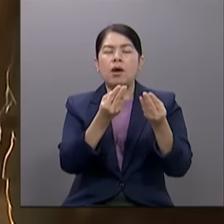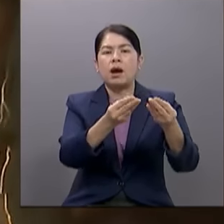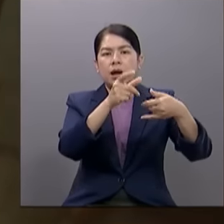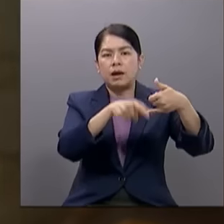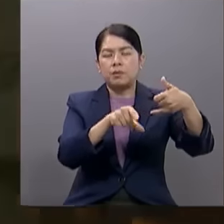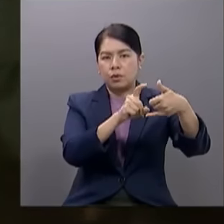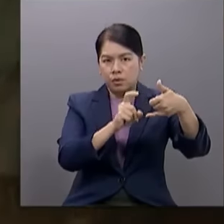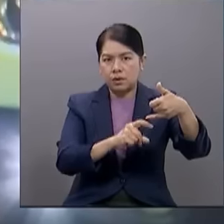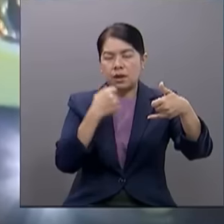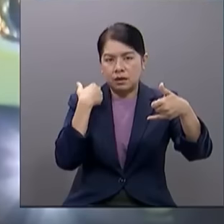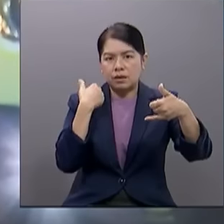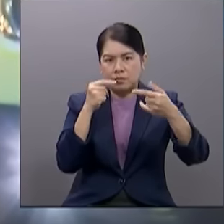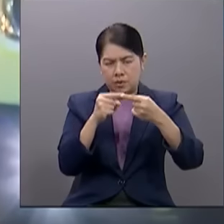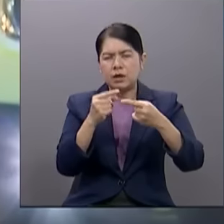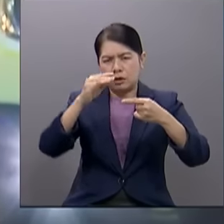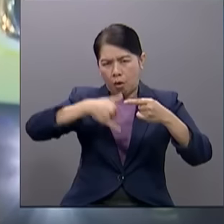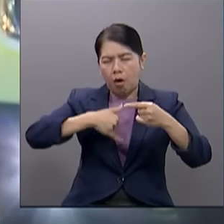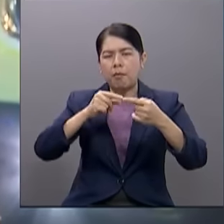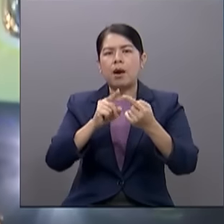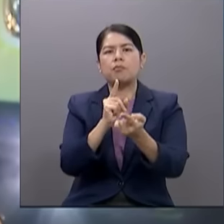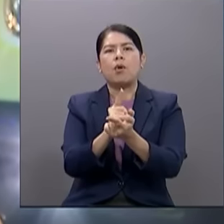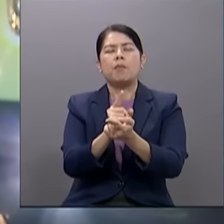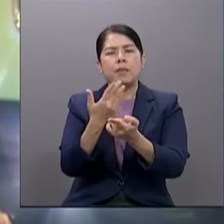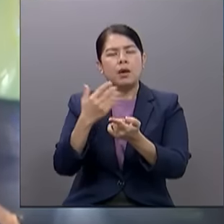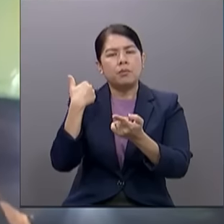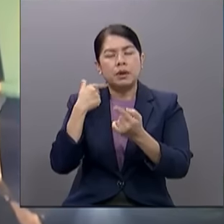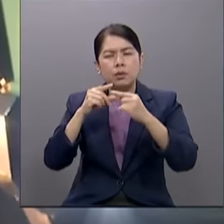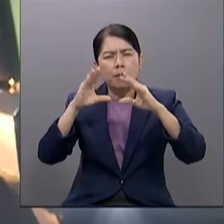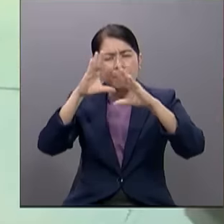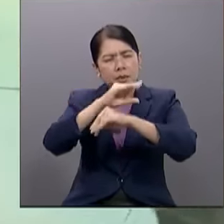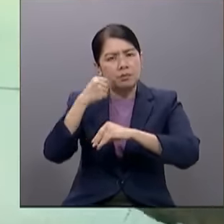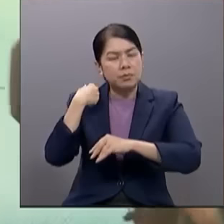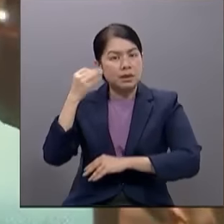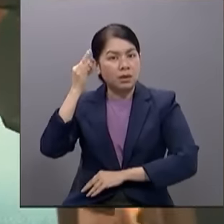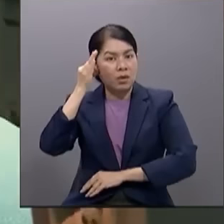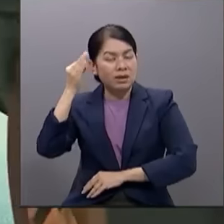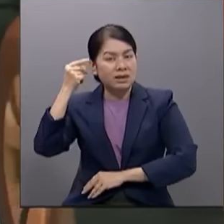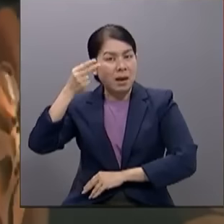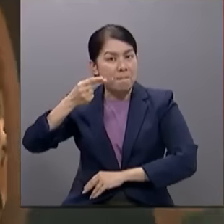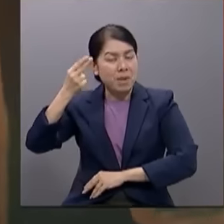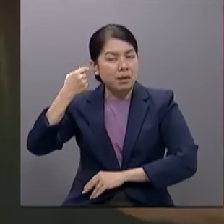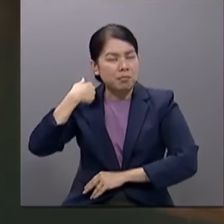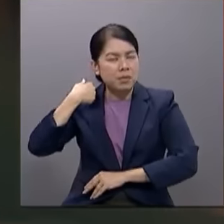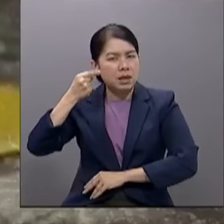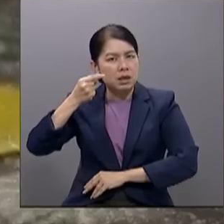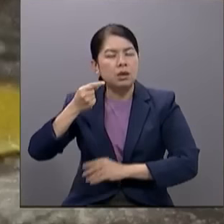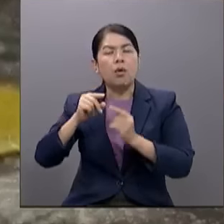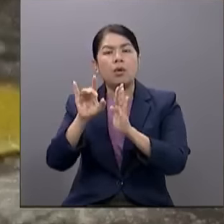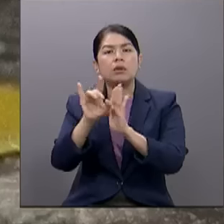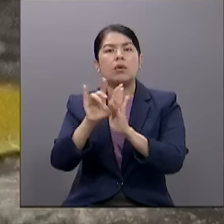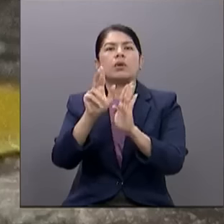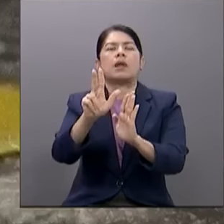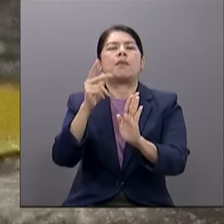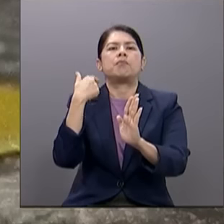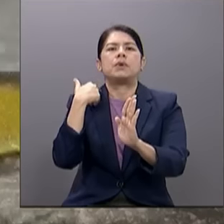กระทั่งเวลา 2:00นค่ะมีเสียงปืนดังขึ้น 3นัดภายในบ้านพักก่อนที่ทุกอย่างจะเงียบไป